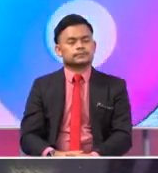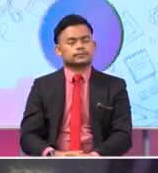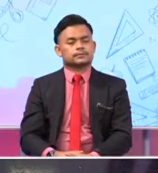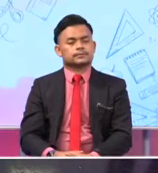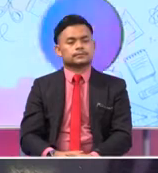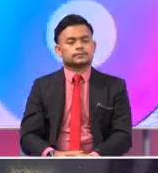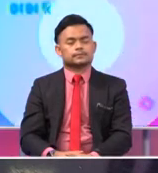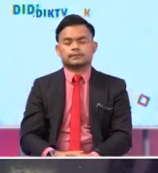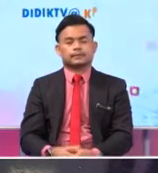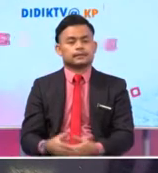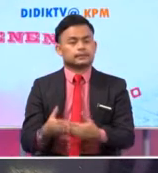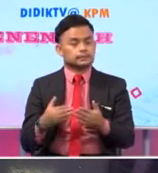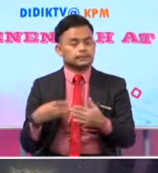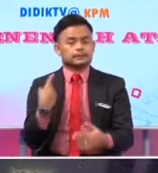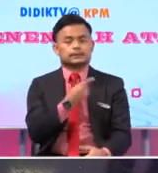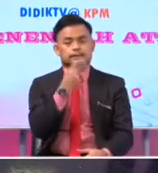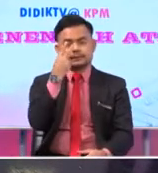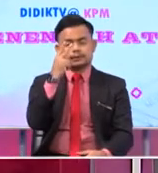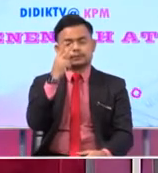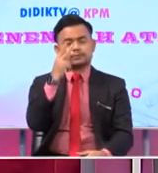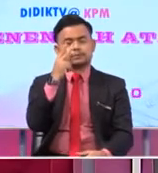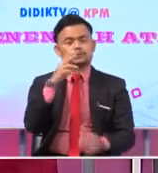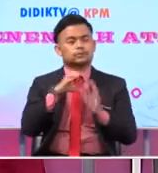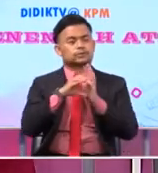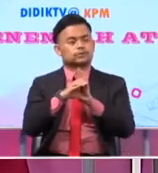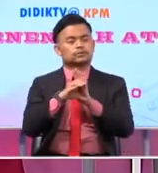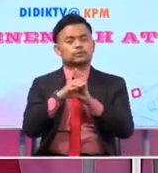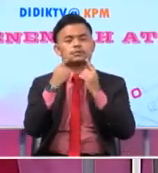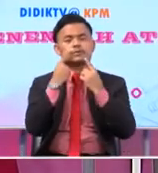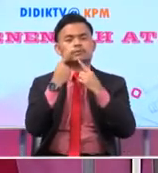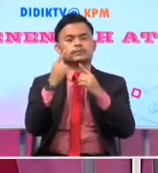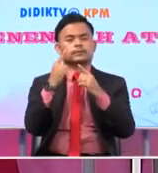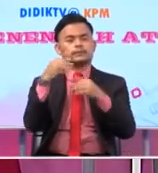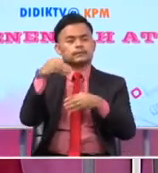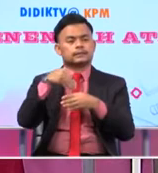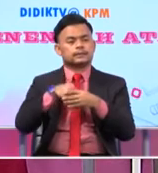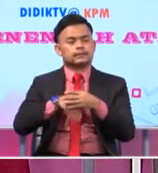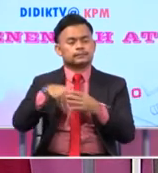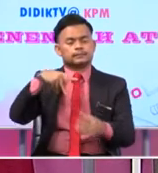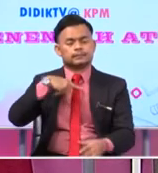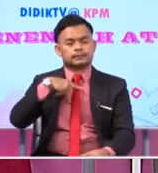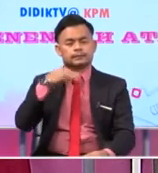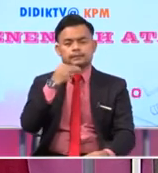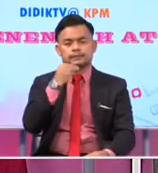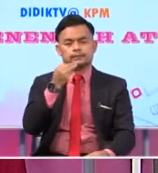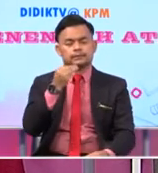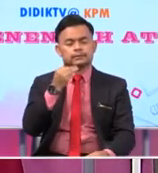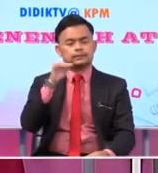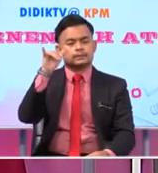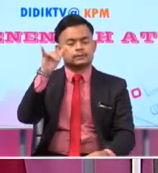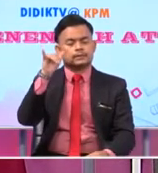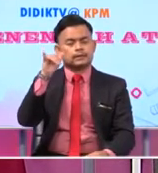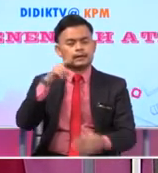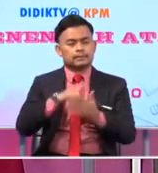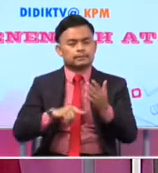sampel jawaban Oke untuk mengetahui Mira dalam pendidikan model nih Apa saja jawabannya mudah Sabah kita